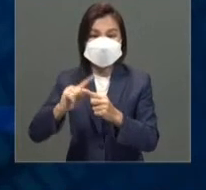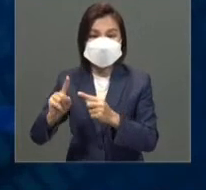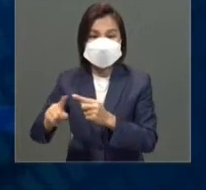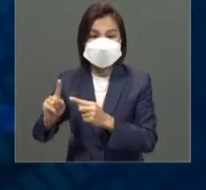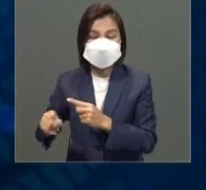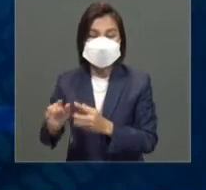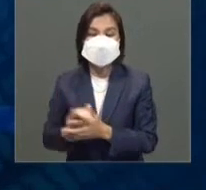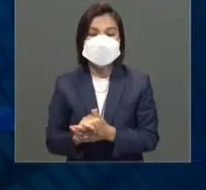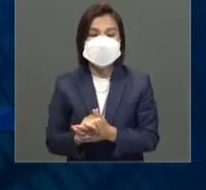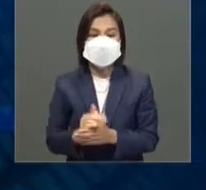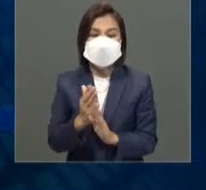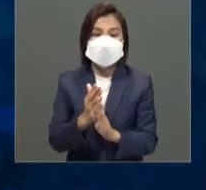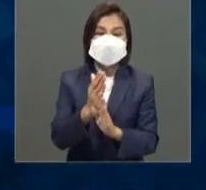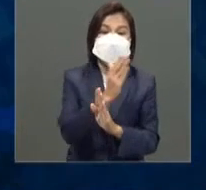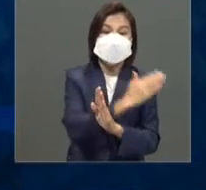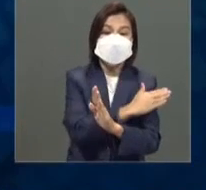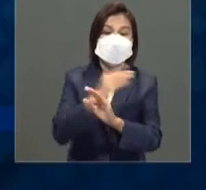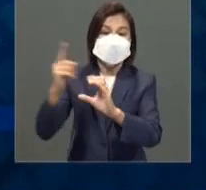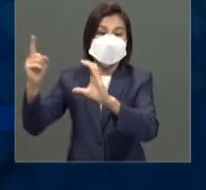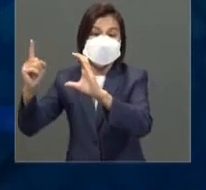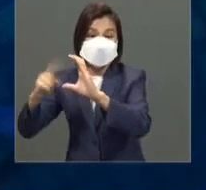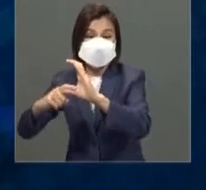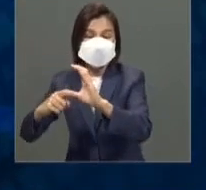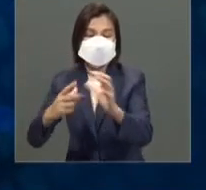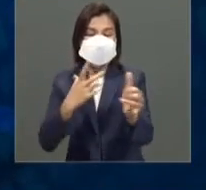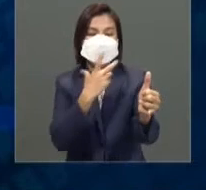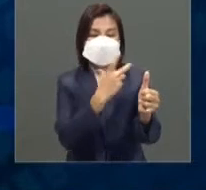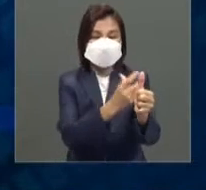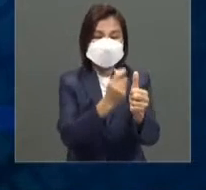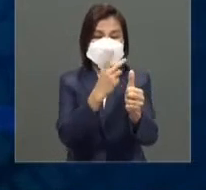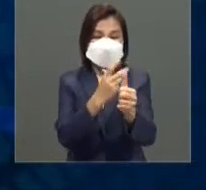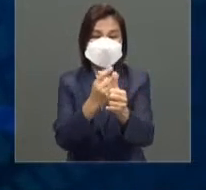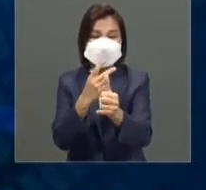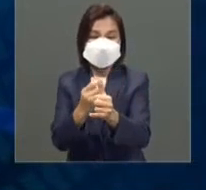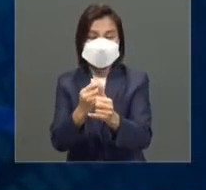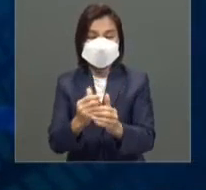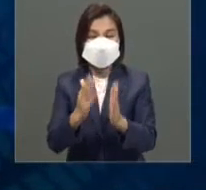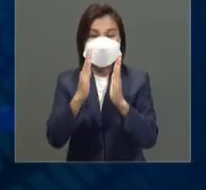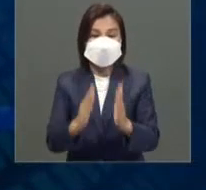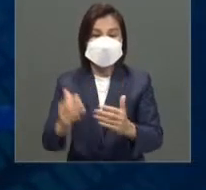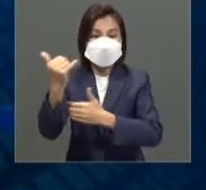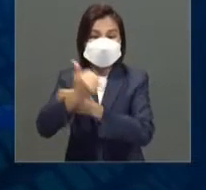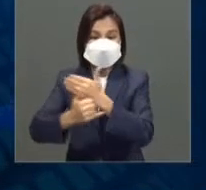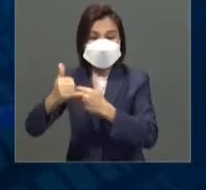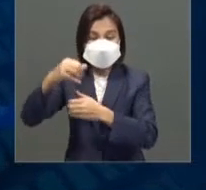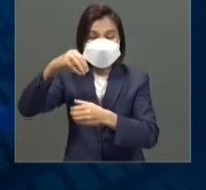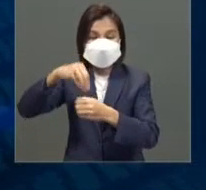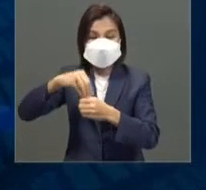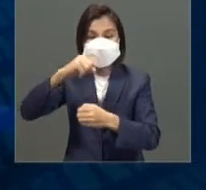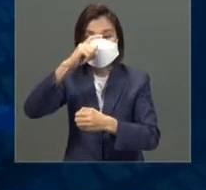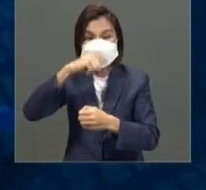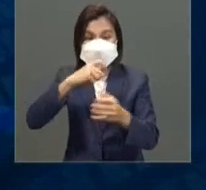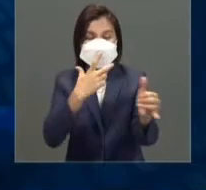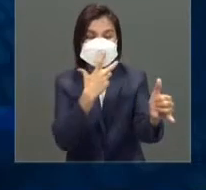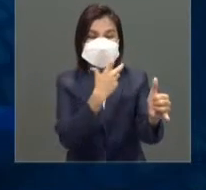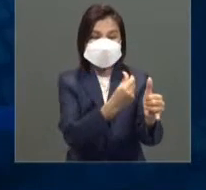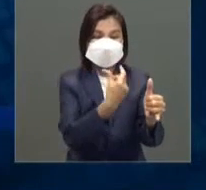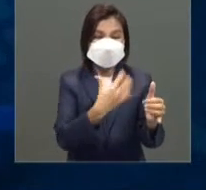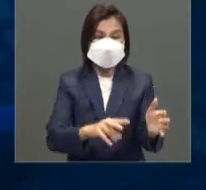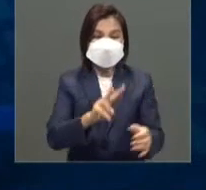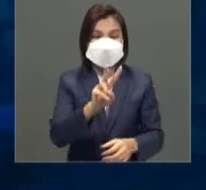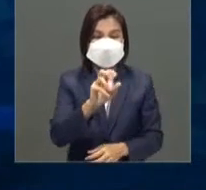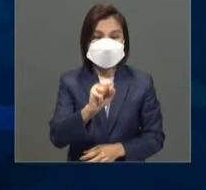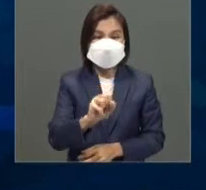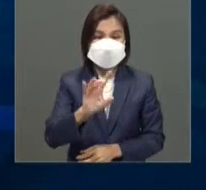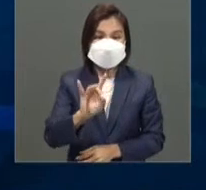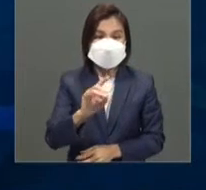อนที่จะมีส่วนของไฟเซอร์เข้ามาด้วยนะครับคนต่างชาติที่อยู่ในไทยนะครับได้รับการฉีดไปแล้ว